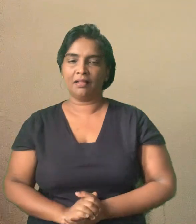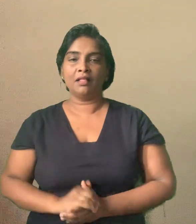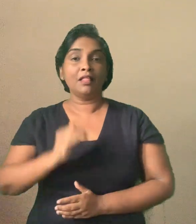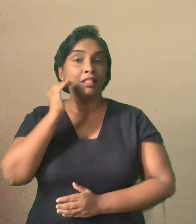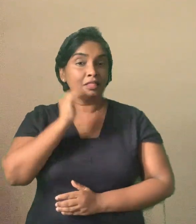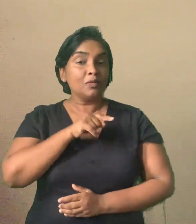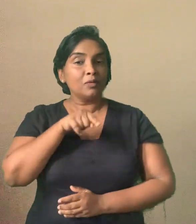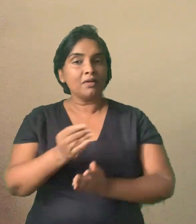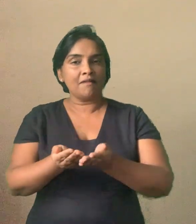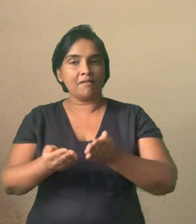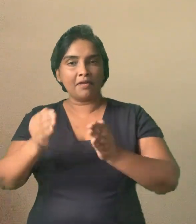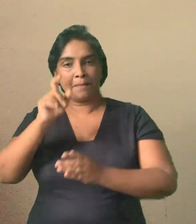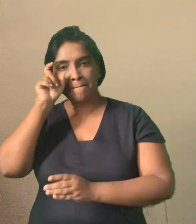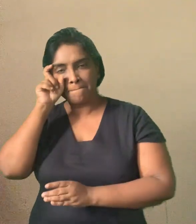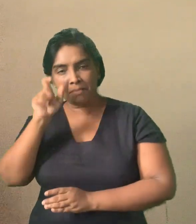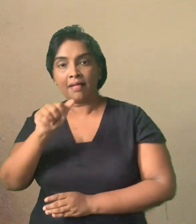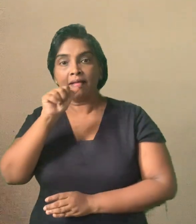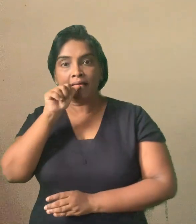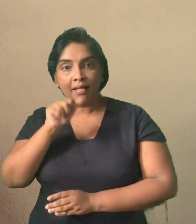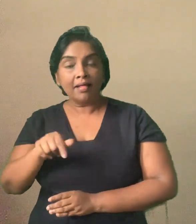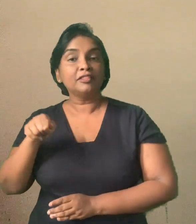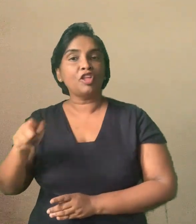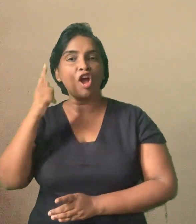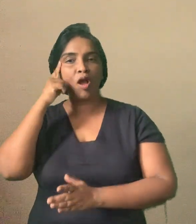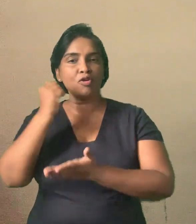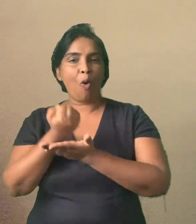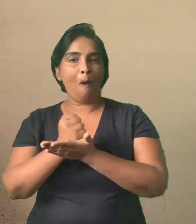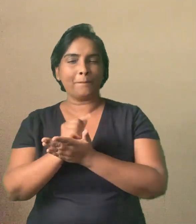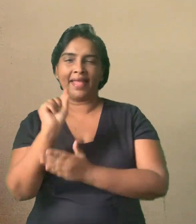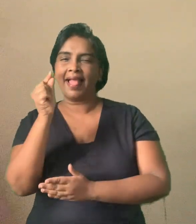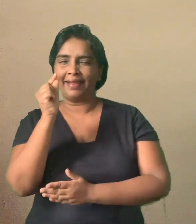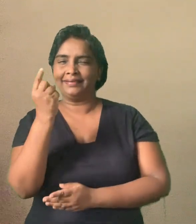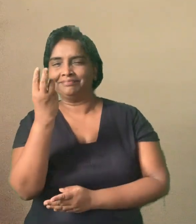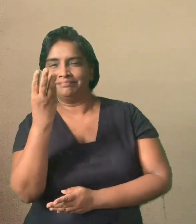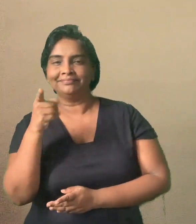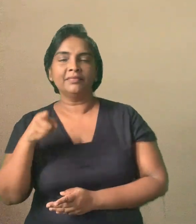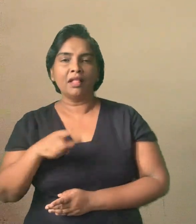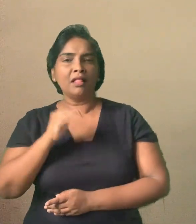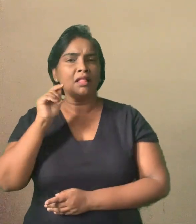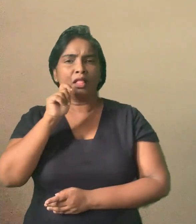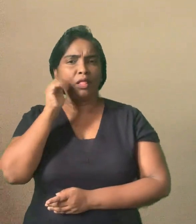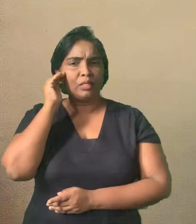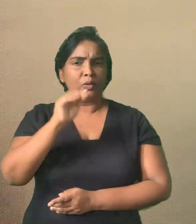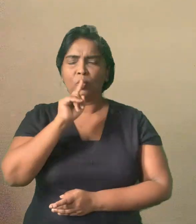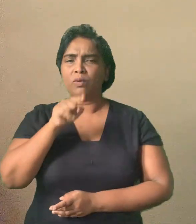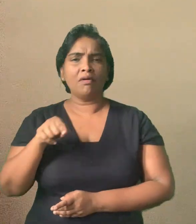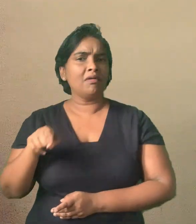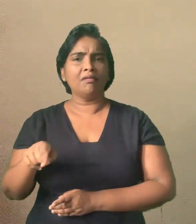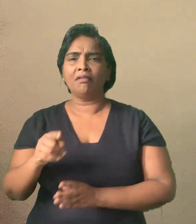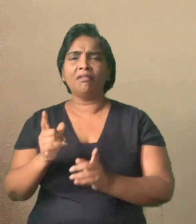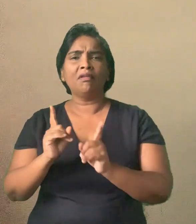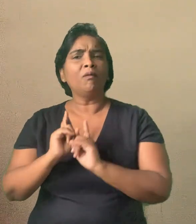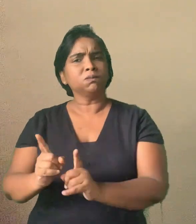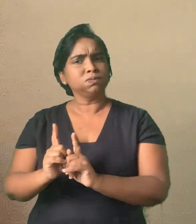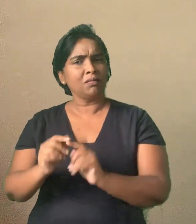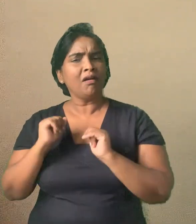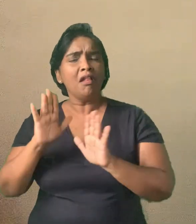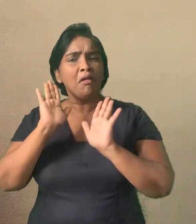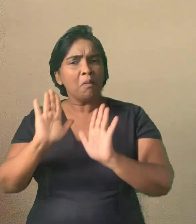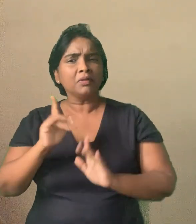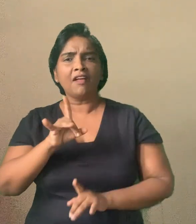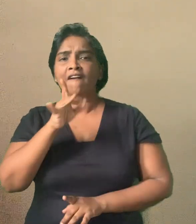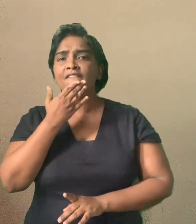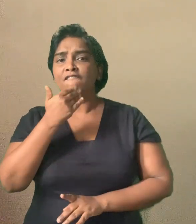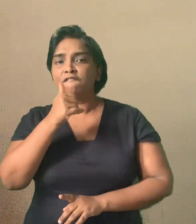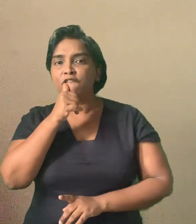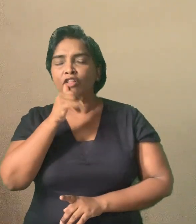දුව ඒ භාජනේ බැලුවා. ඇත්තට මේ භාජනේ තිබ්බේ කෝපි ඇට කීපයක්. දුව කිව්වා තාත්තේ මේක නම් මුකුත් වෙලා නැහැ. වතුර